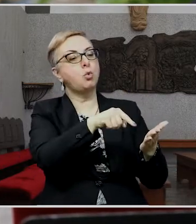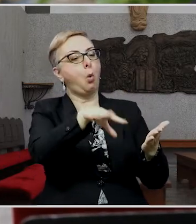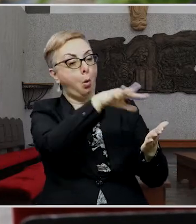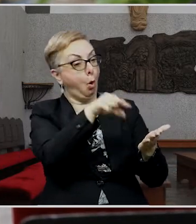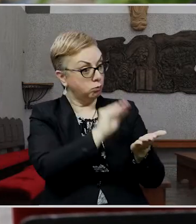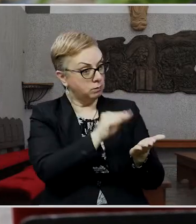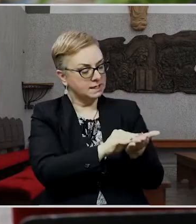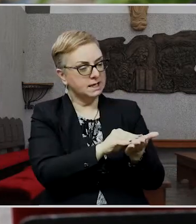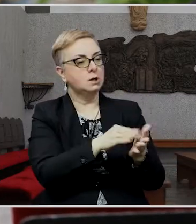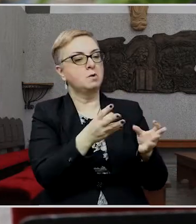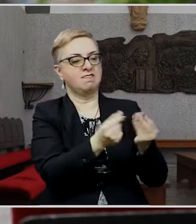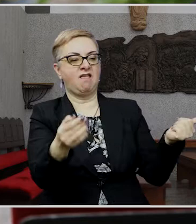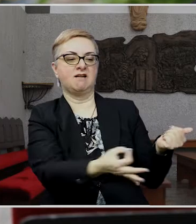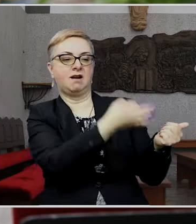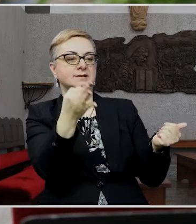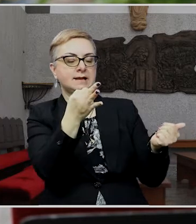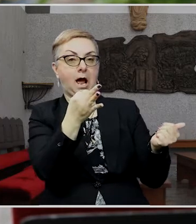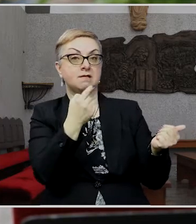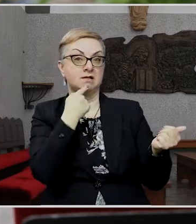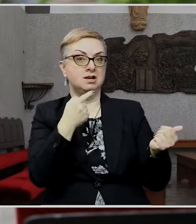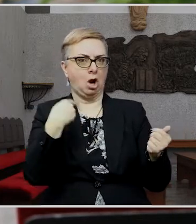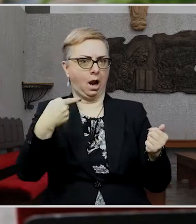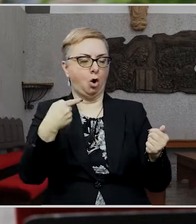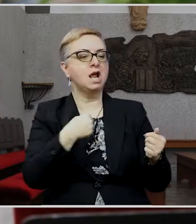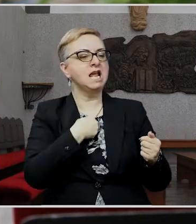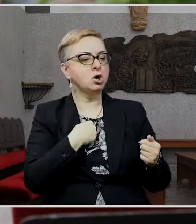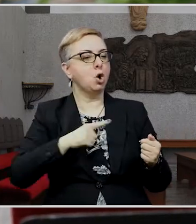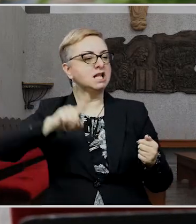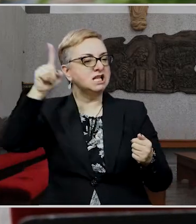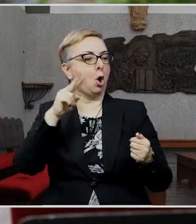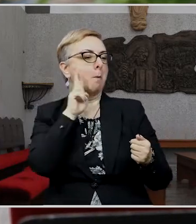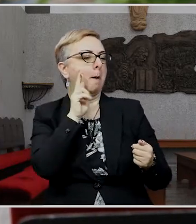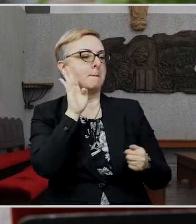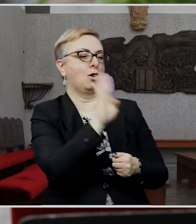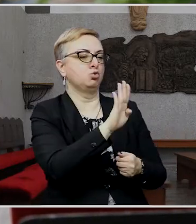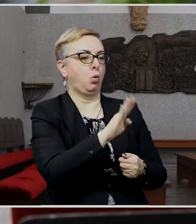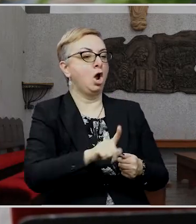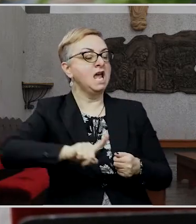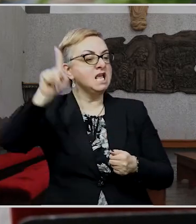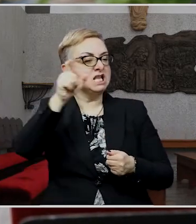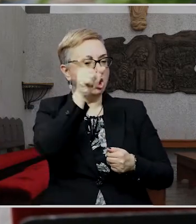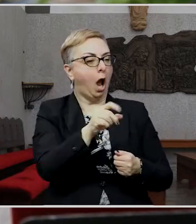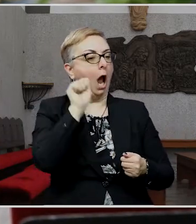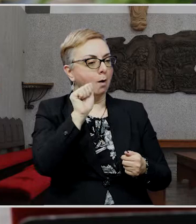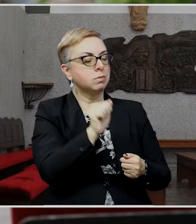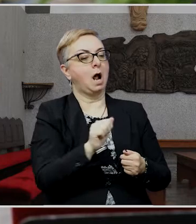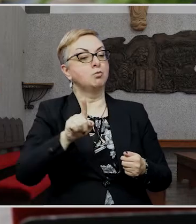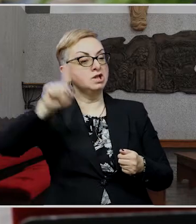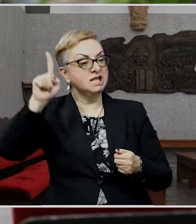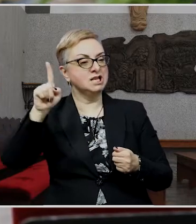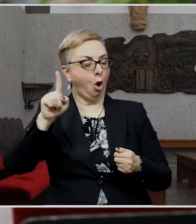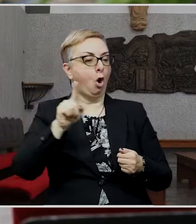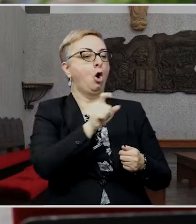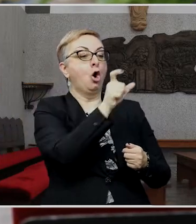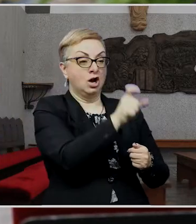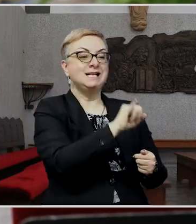una terra santa e continuo io sono il dio di tuo padre il dio di abramo il dio di isacco